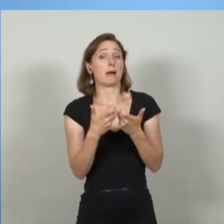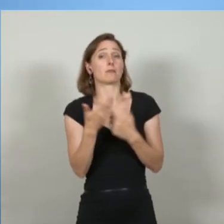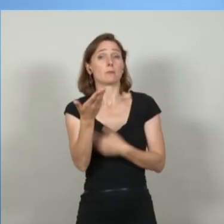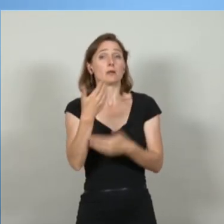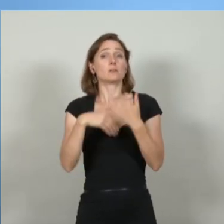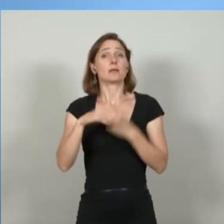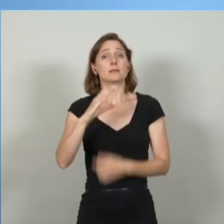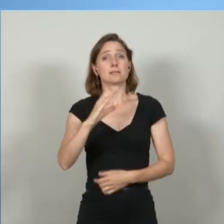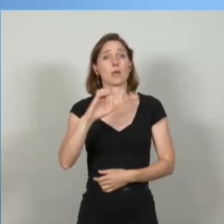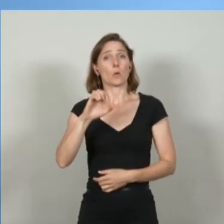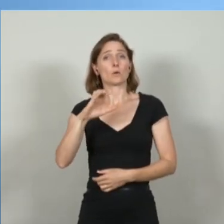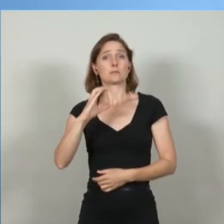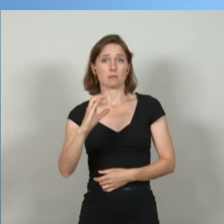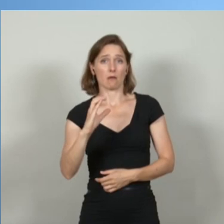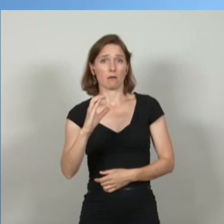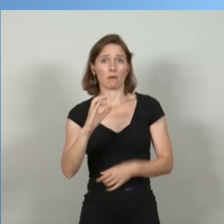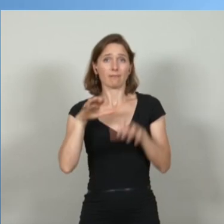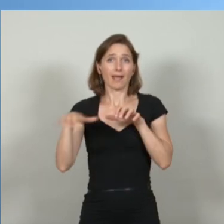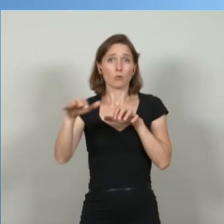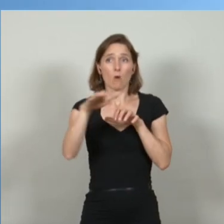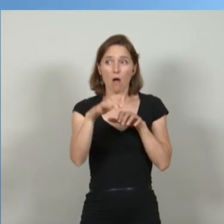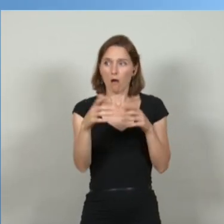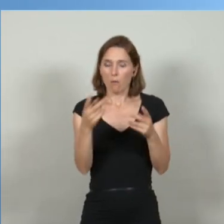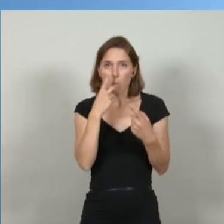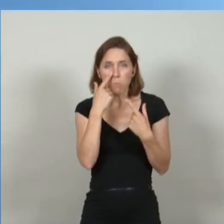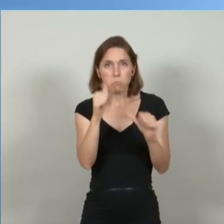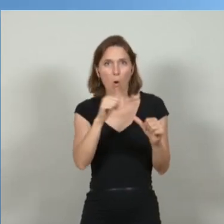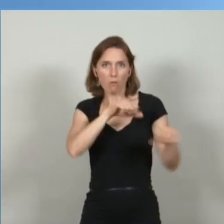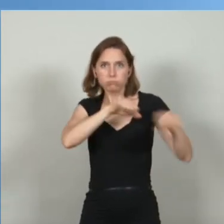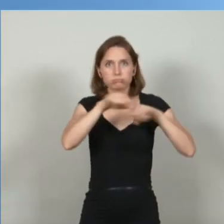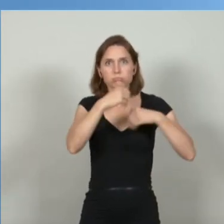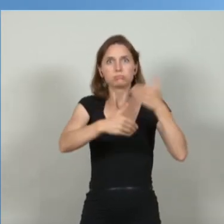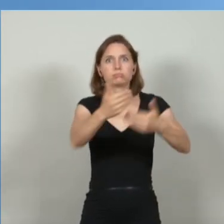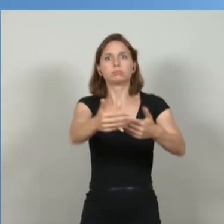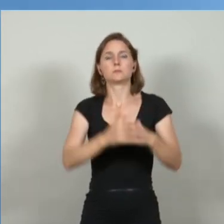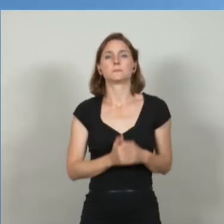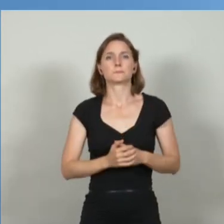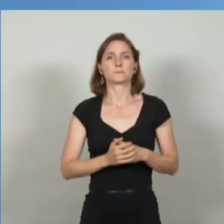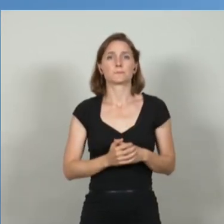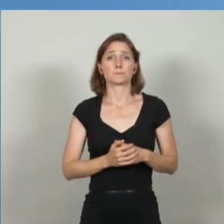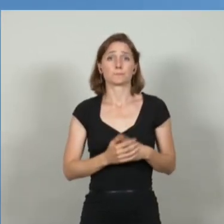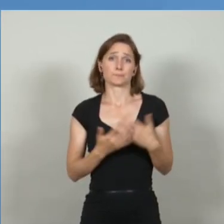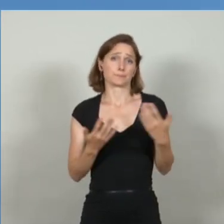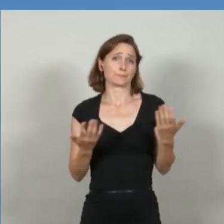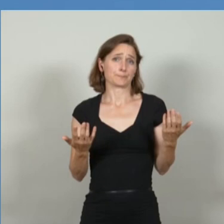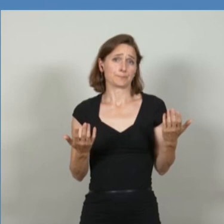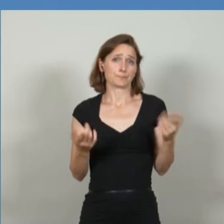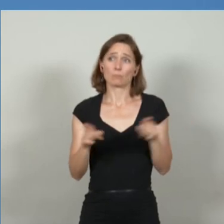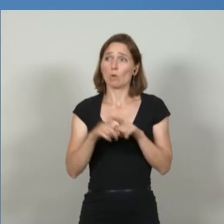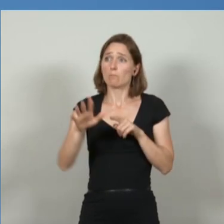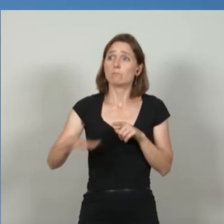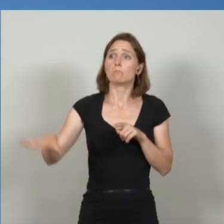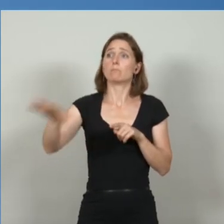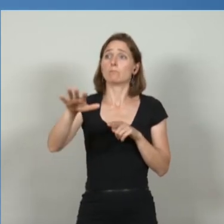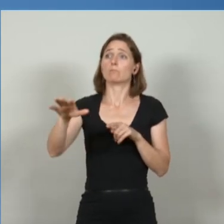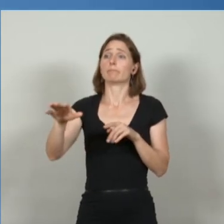CEC territorial donc tout ça bouge beaucoup et comme nous l'ont dit le les capitales vertes